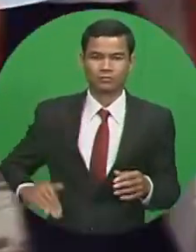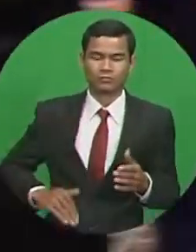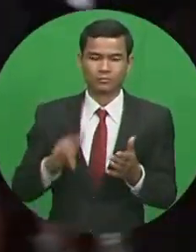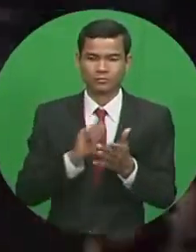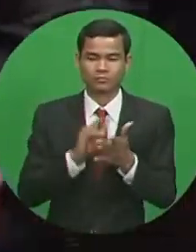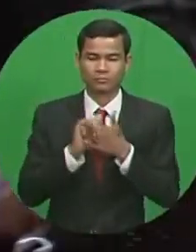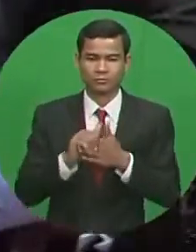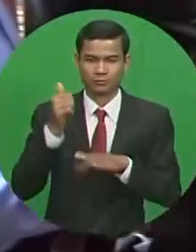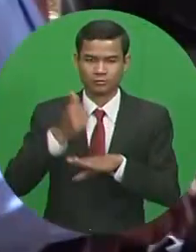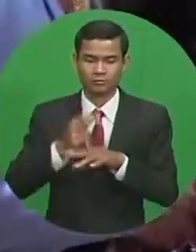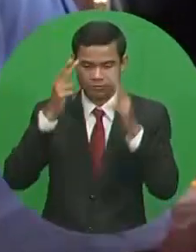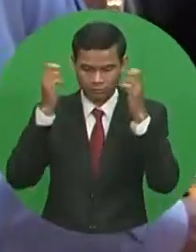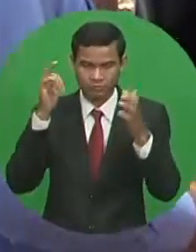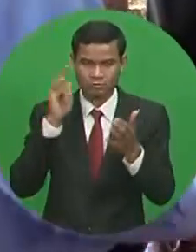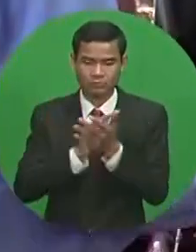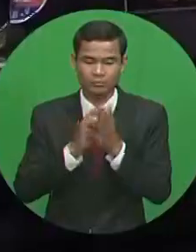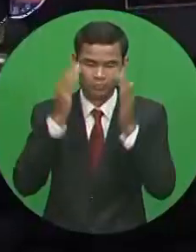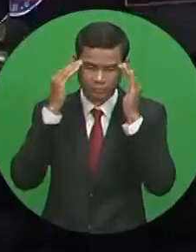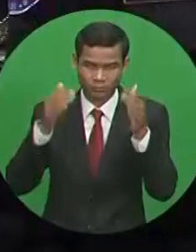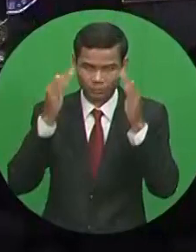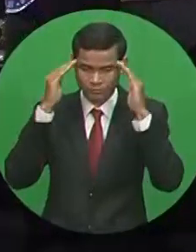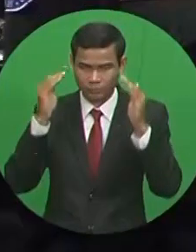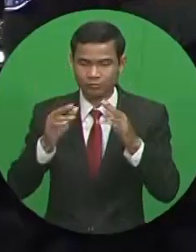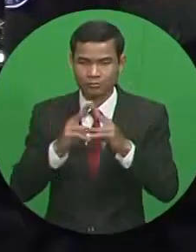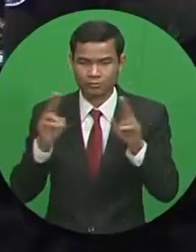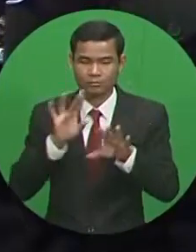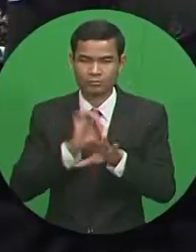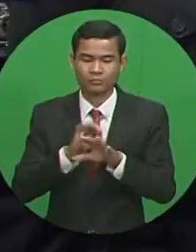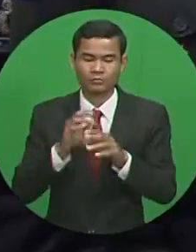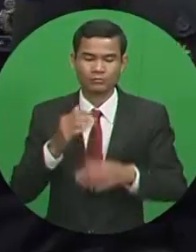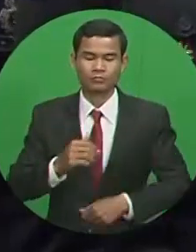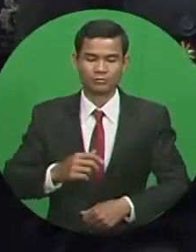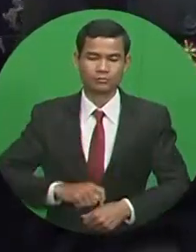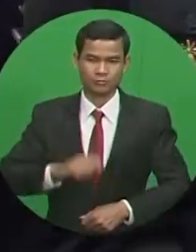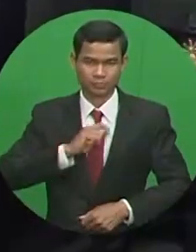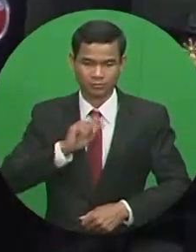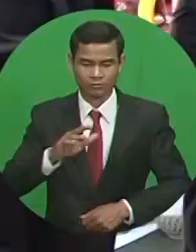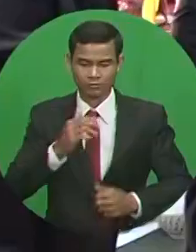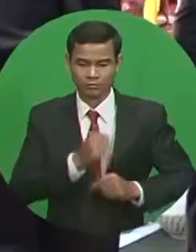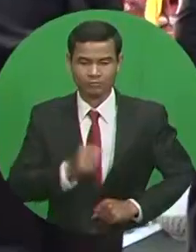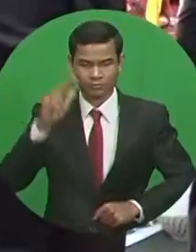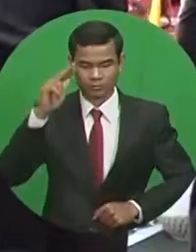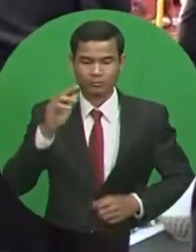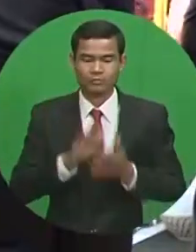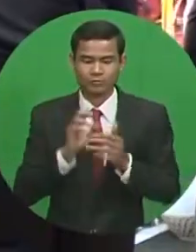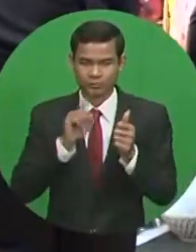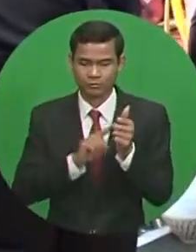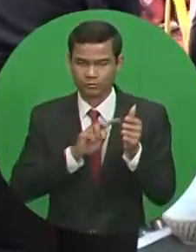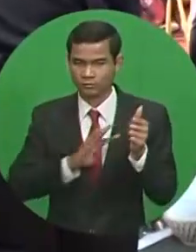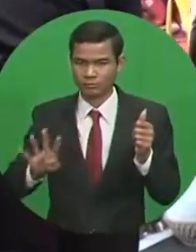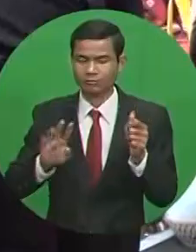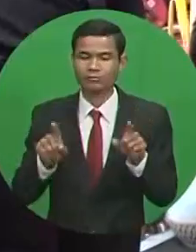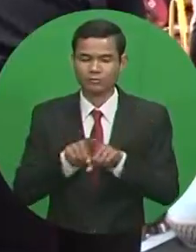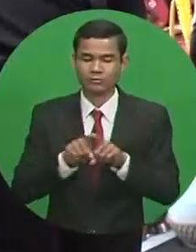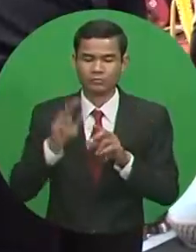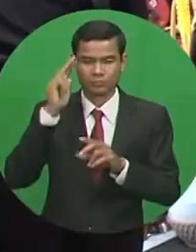តិប្រមណ្ឌិតតែងតែគិតគូរខ្ពស់និងយកចិត្តទុកដាក់បំផុតចំពោះសុខទុក្ខរបស់នាយទាហាននាយទាហានរងនិងពលទាហានក្នុងកងយោ